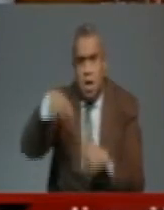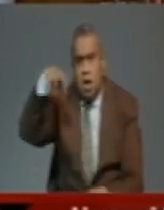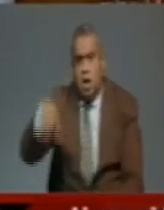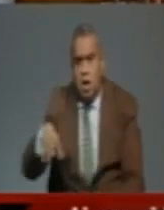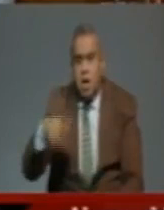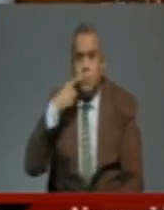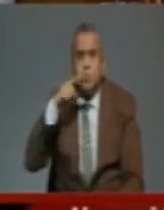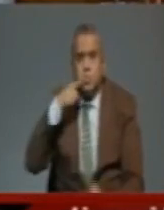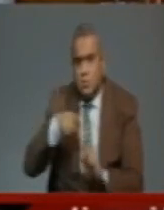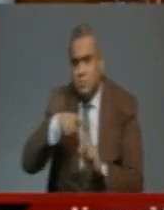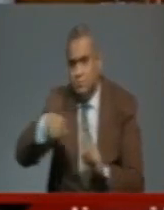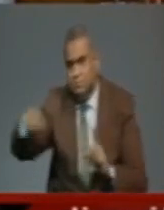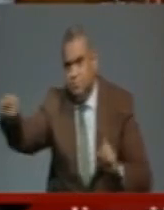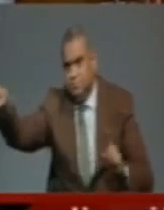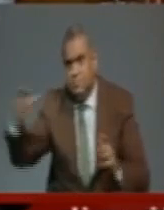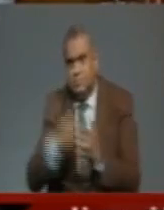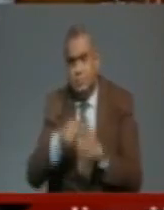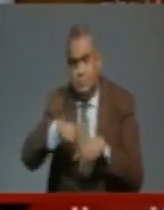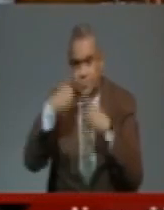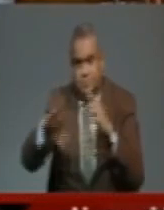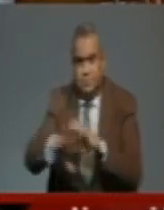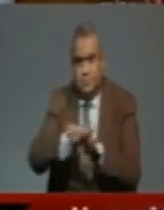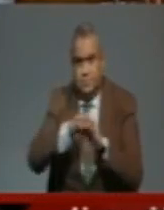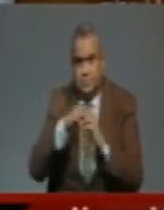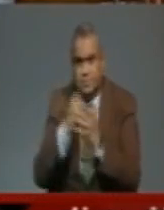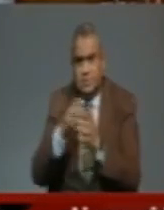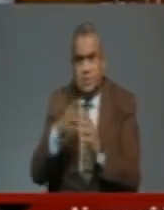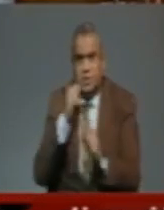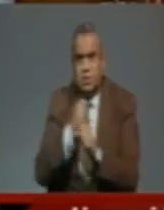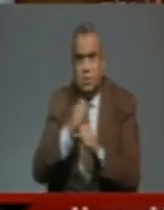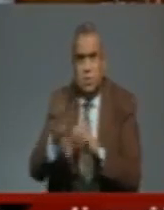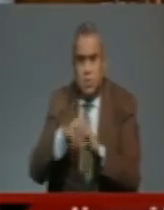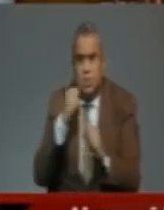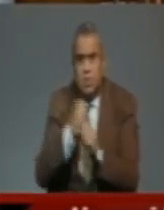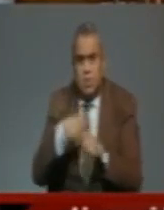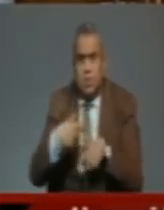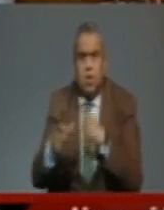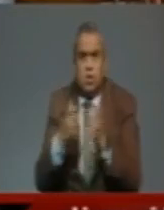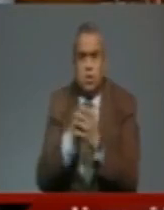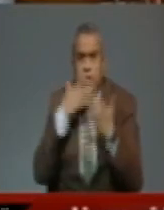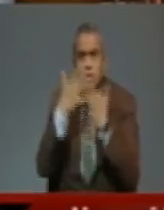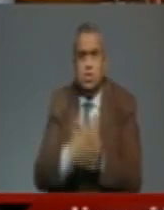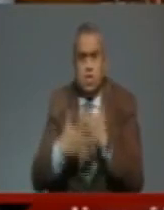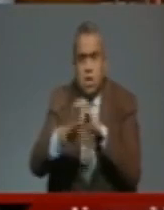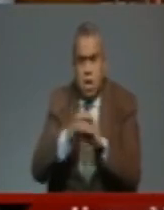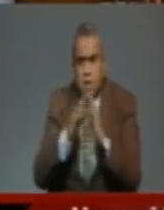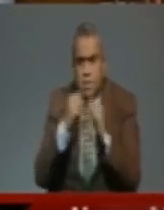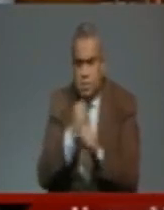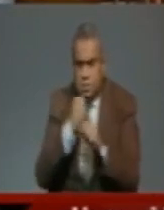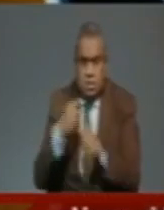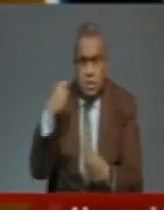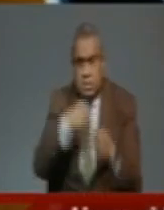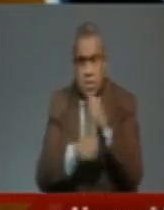اسكندريه. الخط الفني ده احنا بدانا فيه من بدري، والمسؤول الفني من الخط ده بتشتغل فيه شركات مصريه بفلوس مصريه، يعني لسه